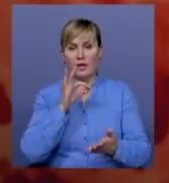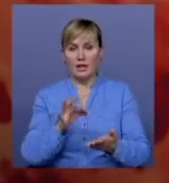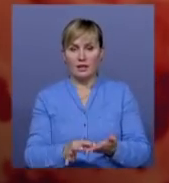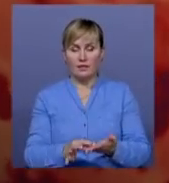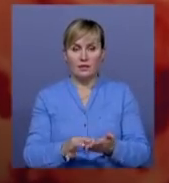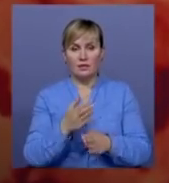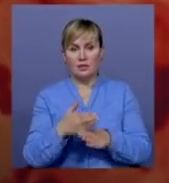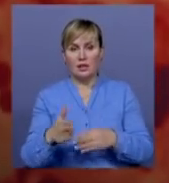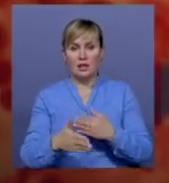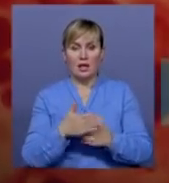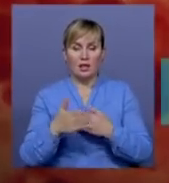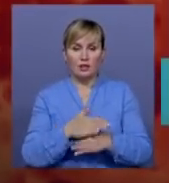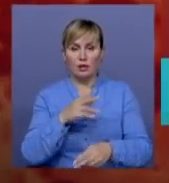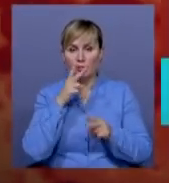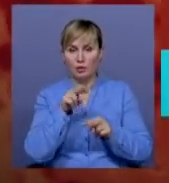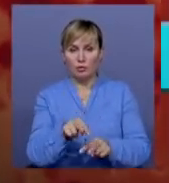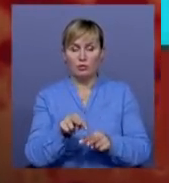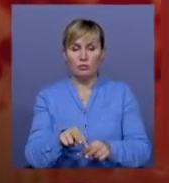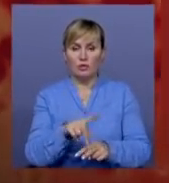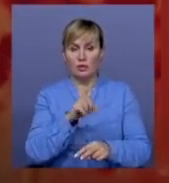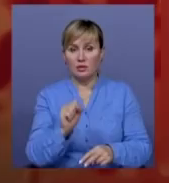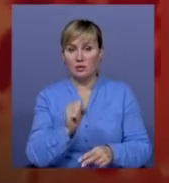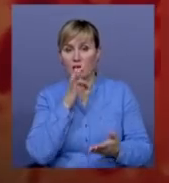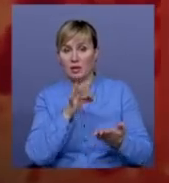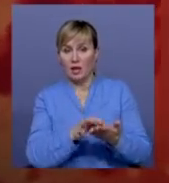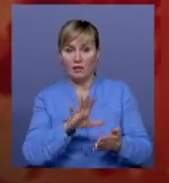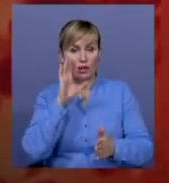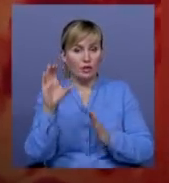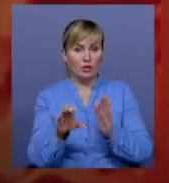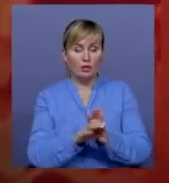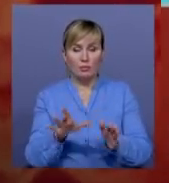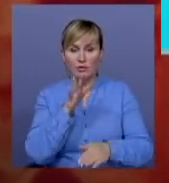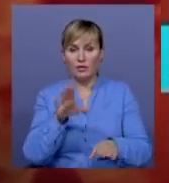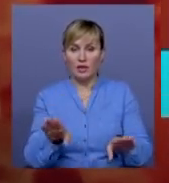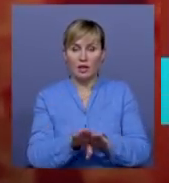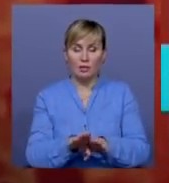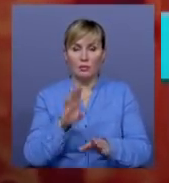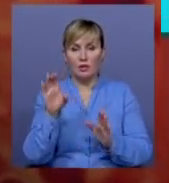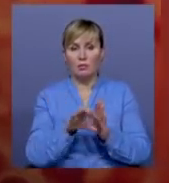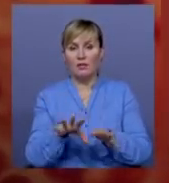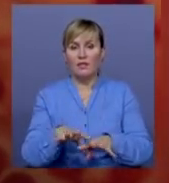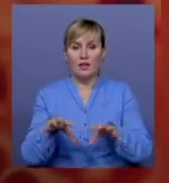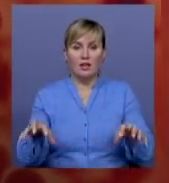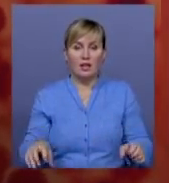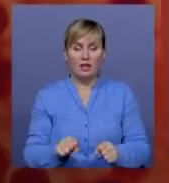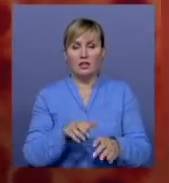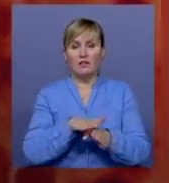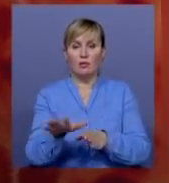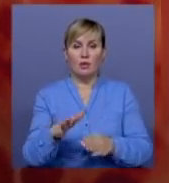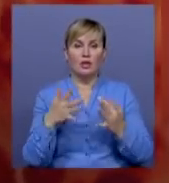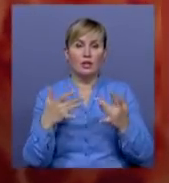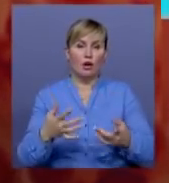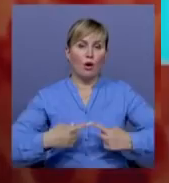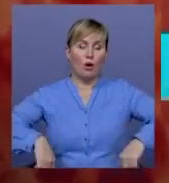В частности, наказание предусматривается за игнорирование временных ограничений, неповиновение представителям власти, невыполнение требований